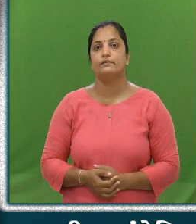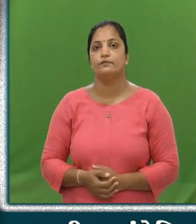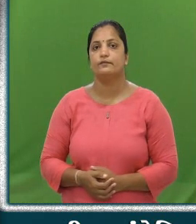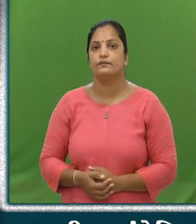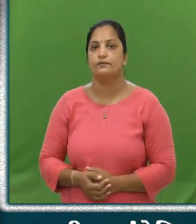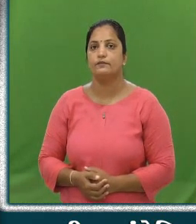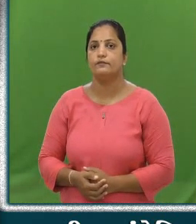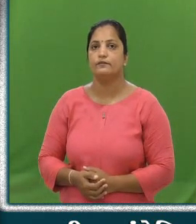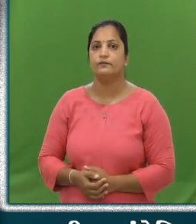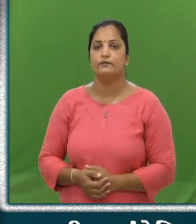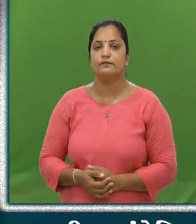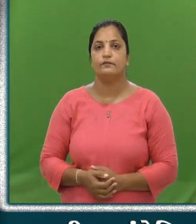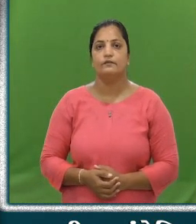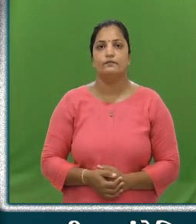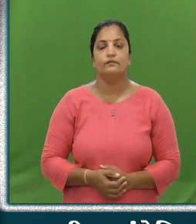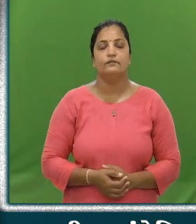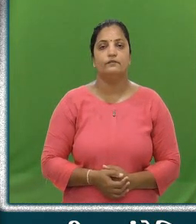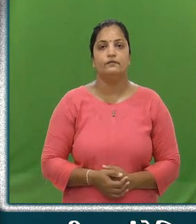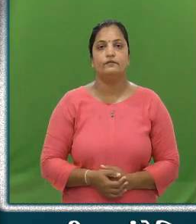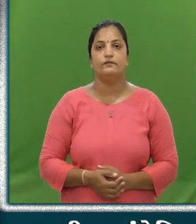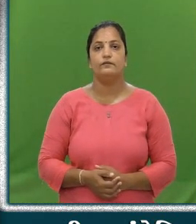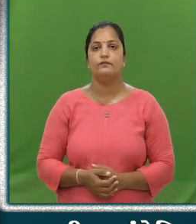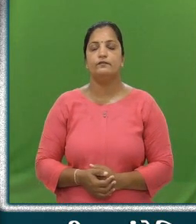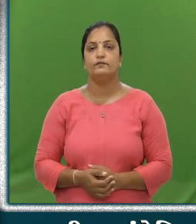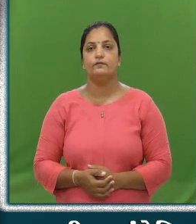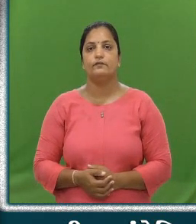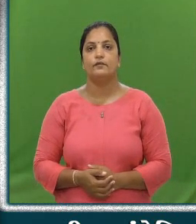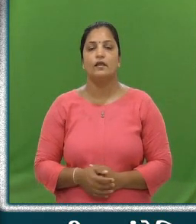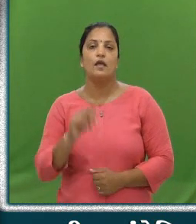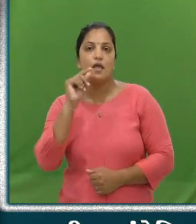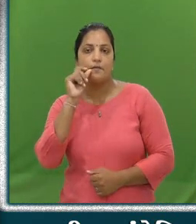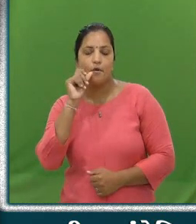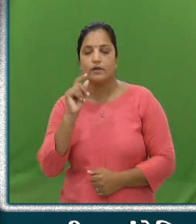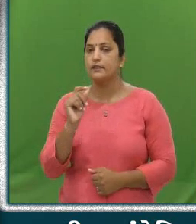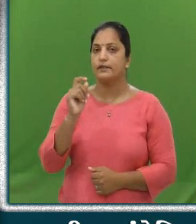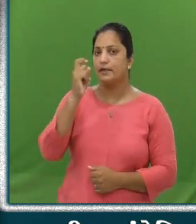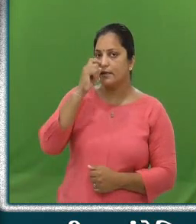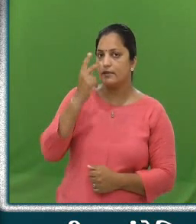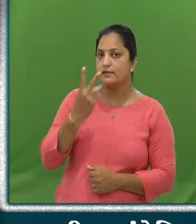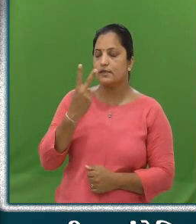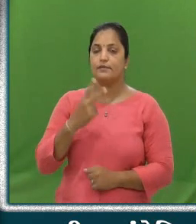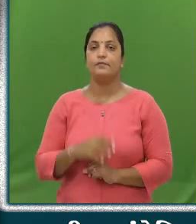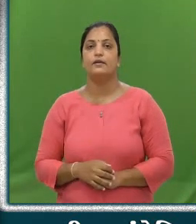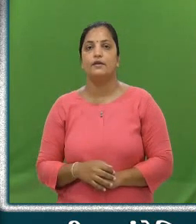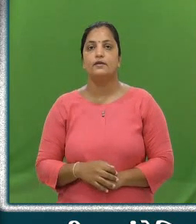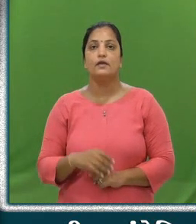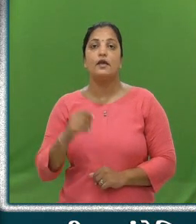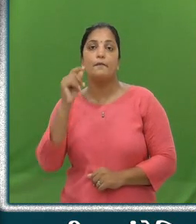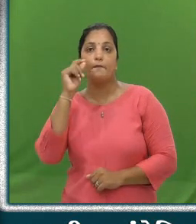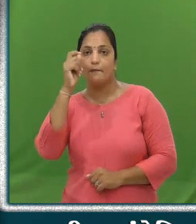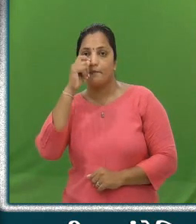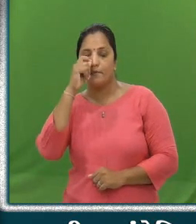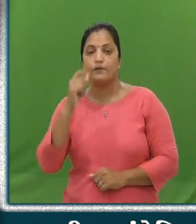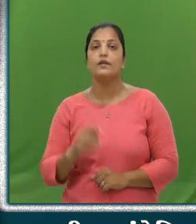અહીં જે આ ચિત્રની અંદર આ પુરુષ છે અને આ સ્ત્રી છે બરોબર સ્ત્રીની અંદર જે કહેવામાં આવે છે કે